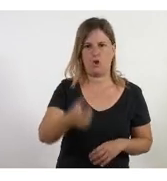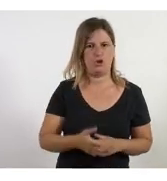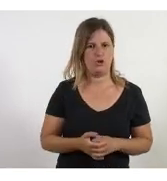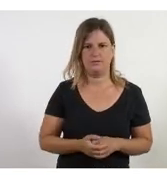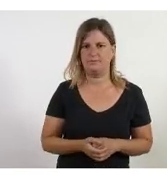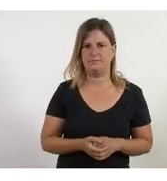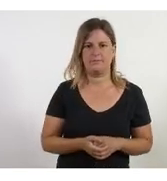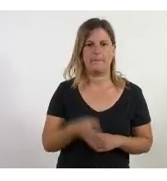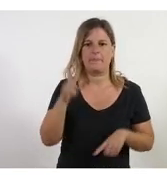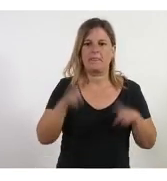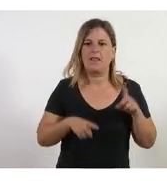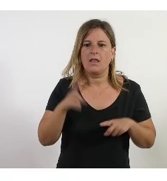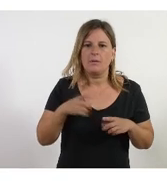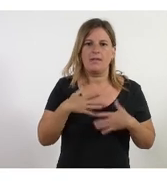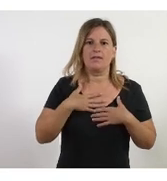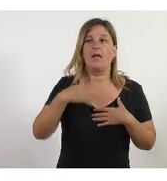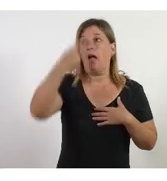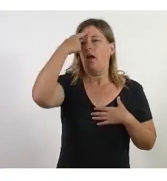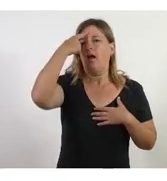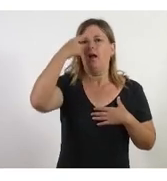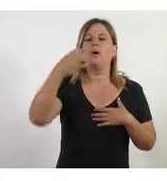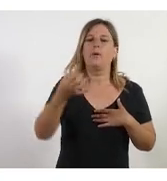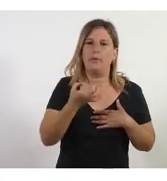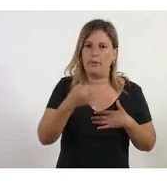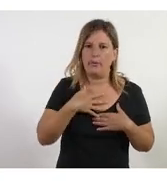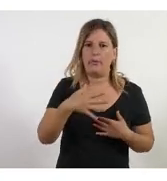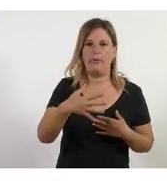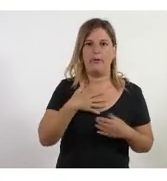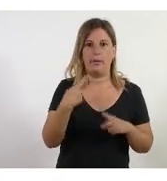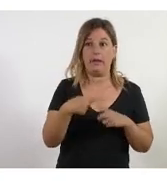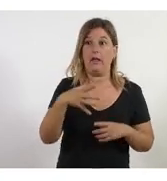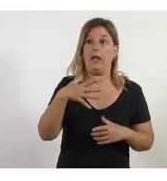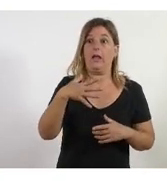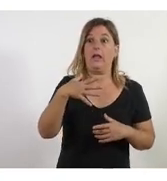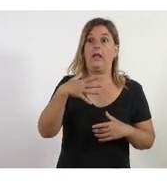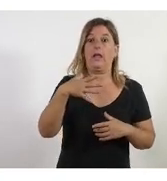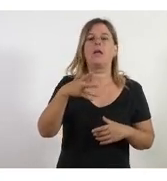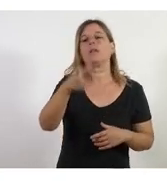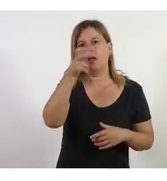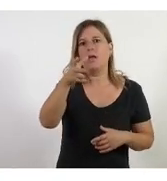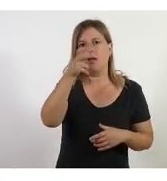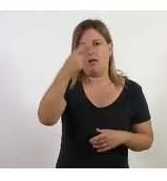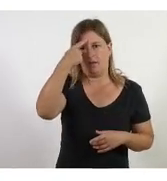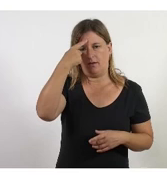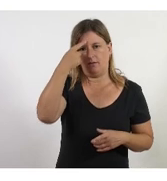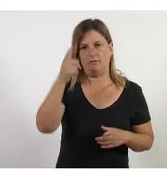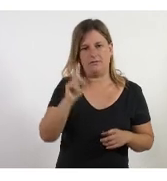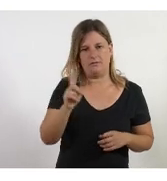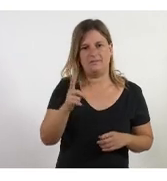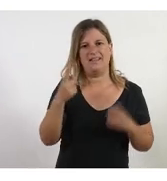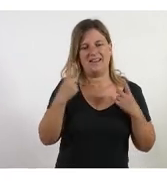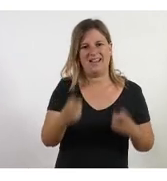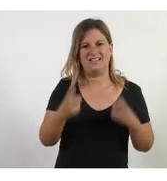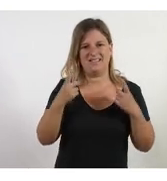No? A vegades ens recordem de respirar quan ens quedem sense respiració, per dir-ho d'alguna vegada. No? I